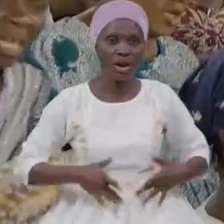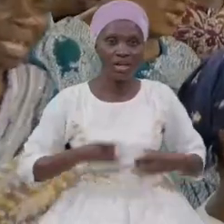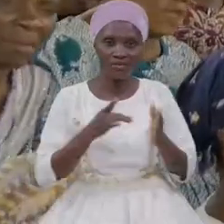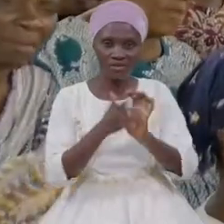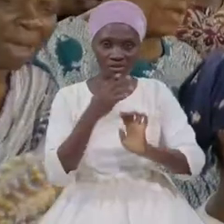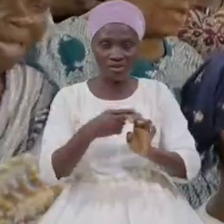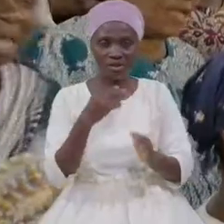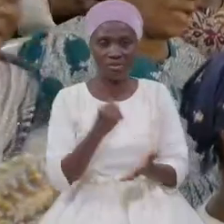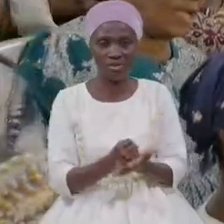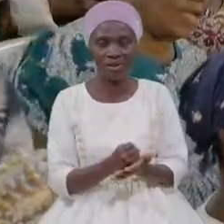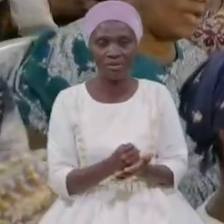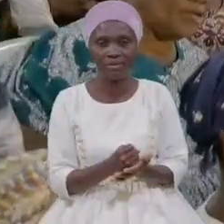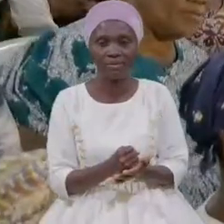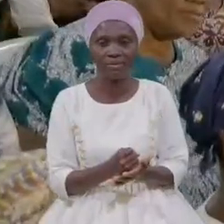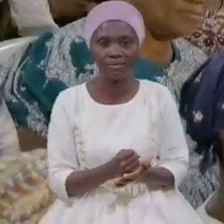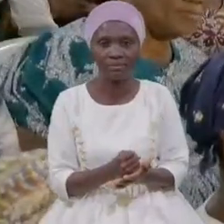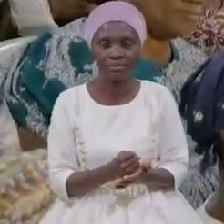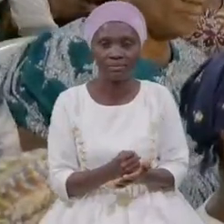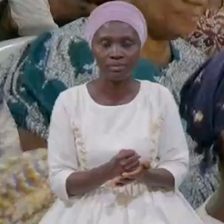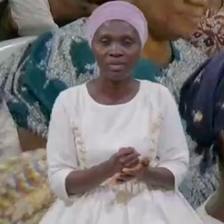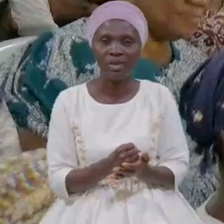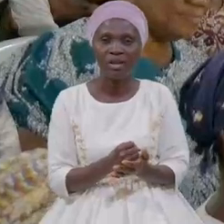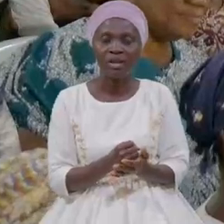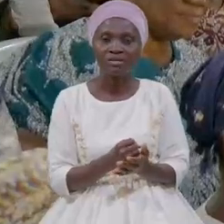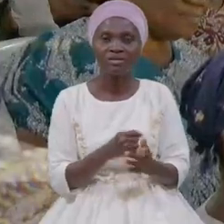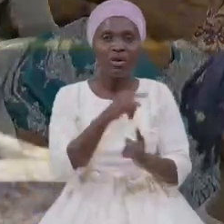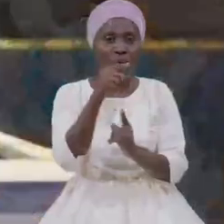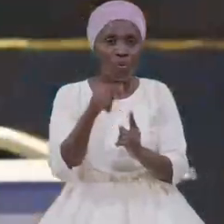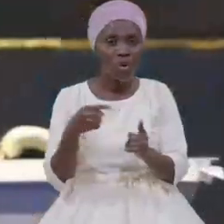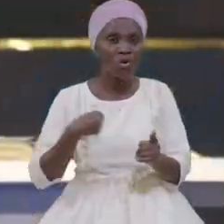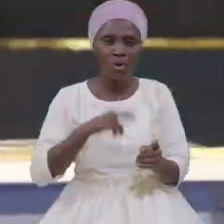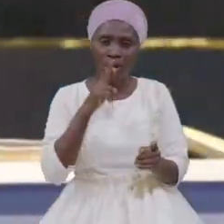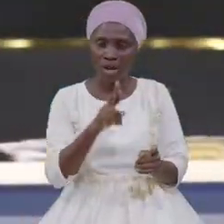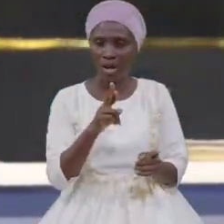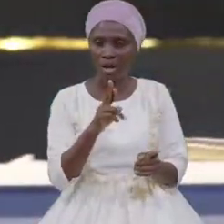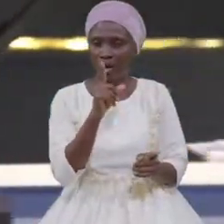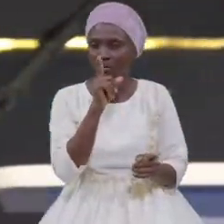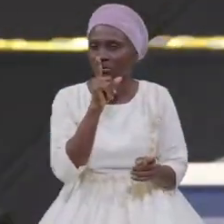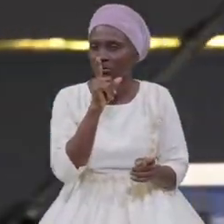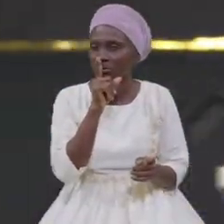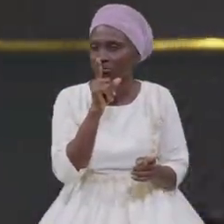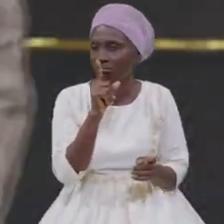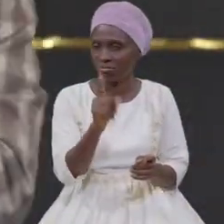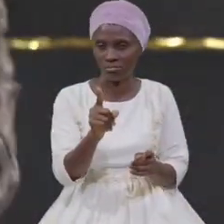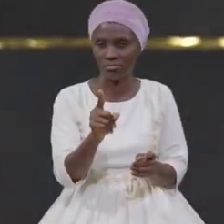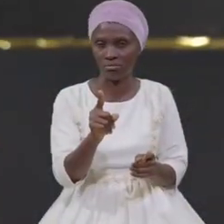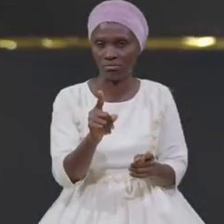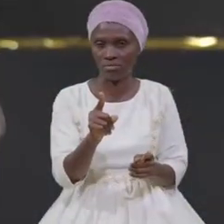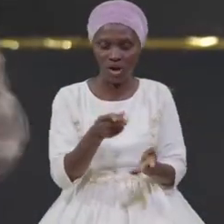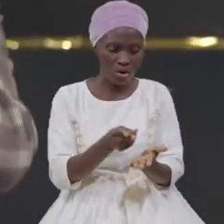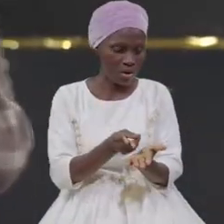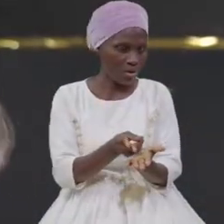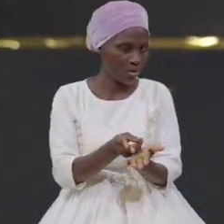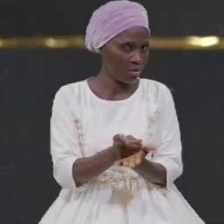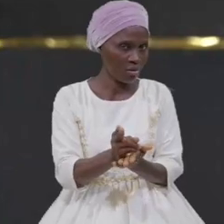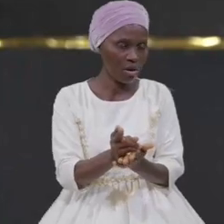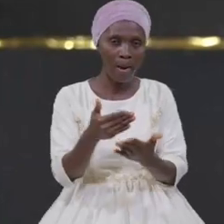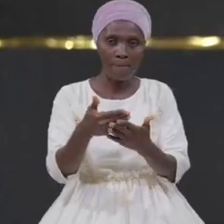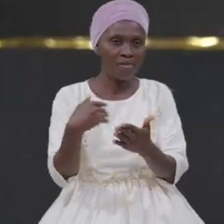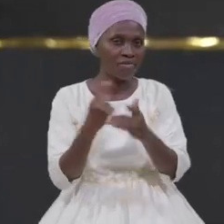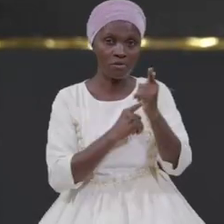Jésus. Quand nous sommes sincères devant Dieu. Quand nous venons. Et nous savons que nous ne sommes pas là pour